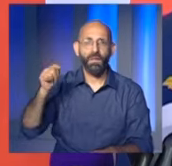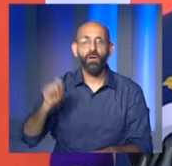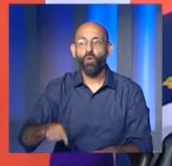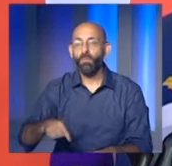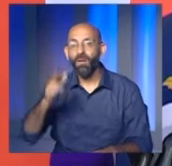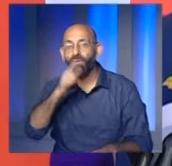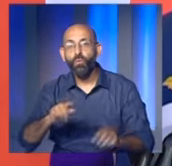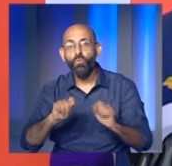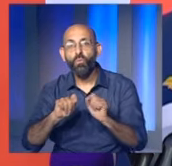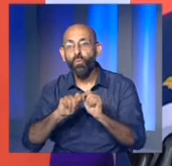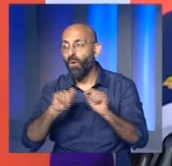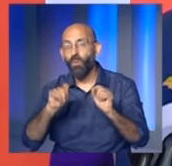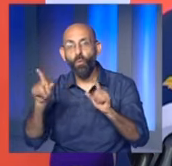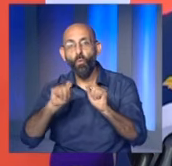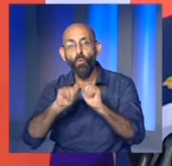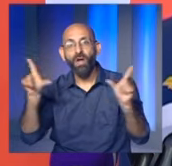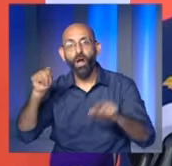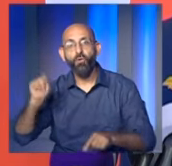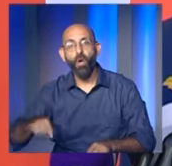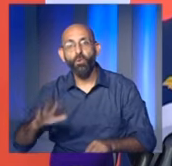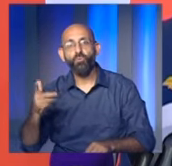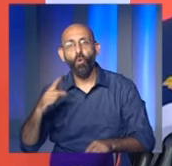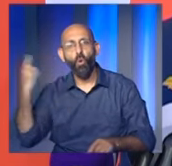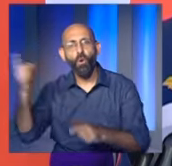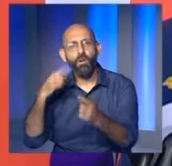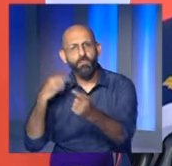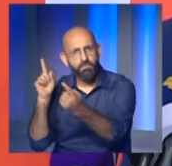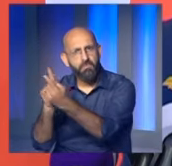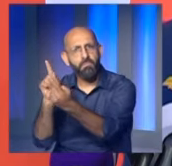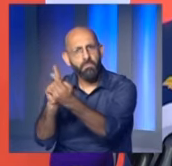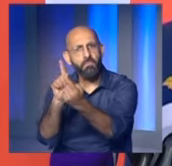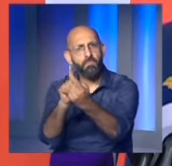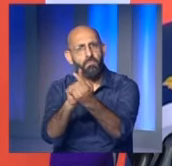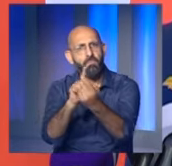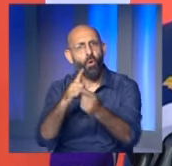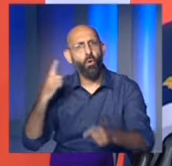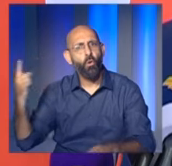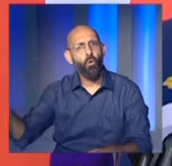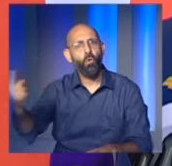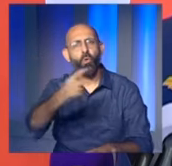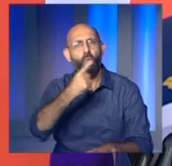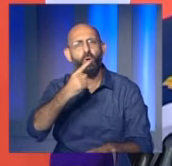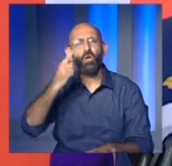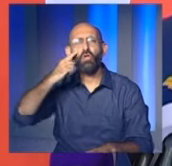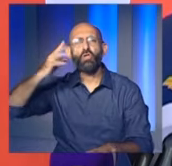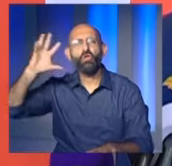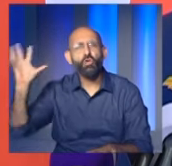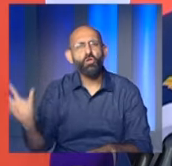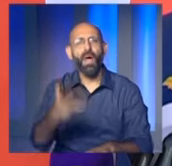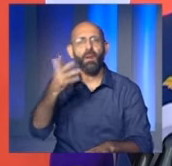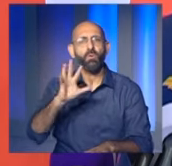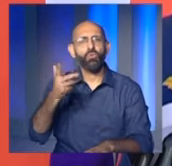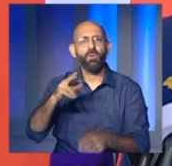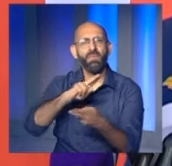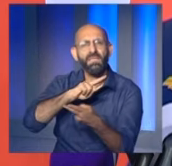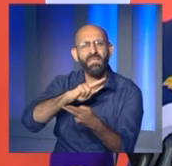اليوم من خلال النقاش مع الزملاء الكرام ومع من سبق ومع من سيلي